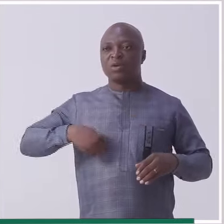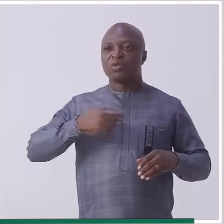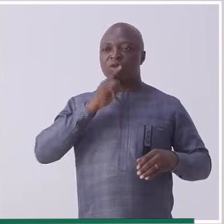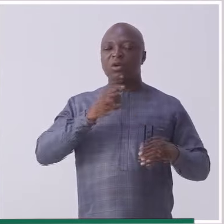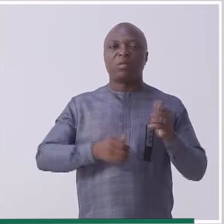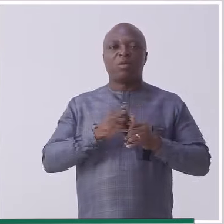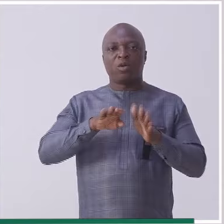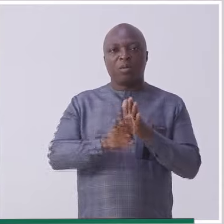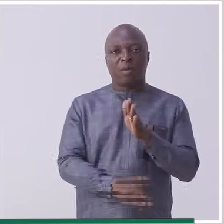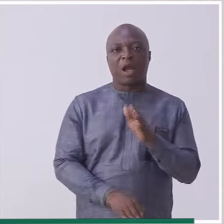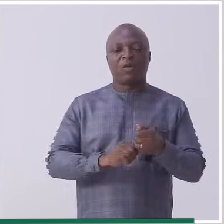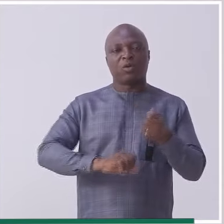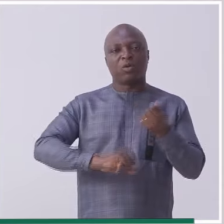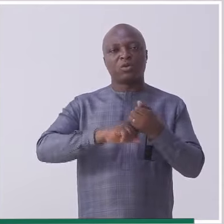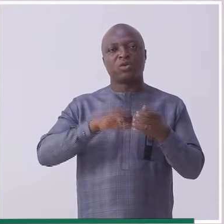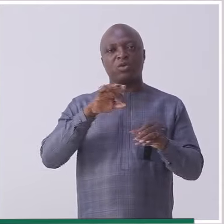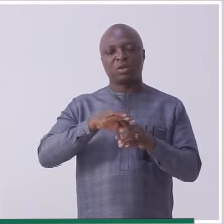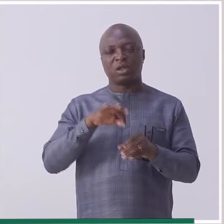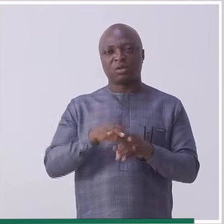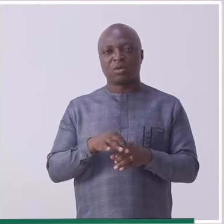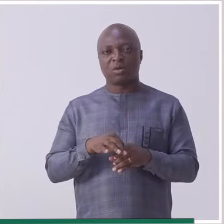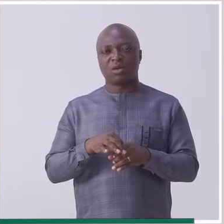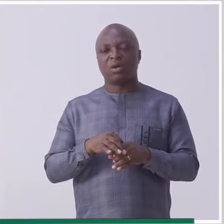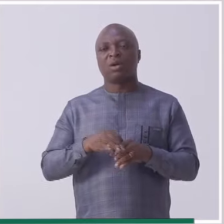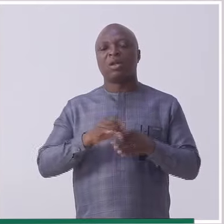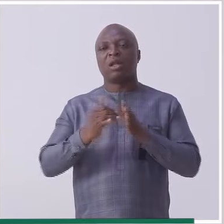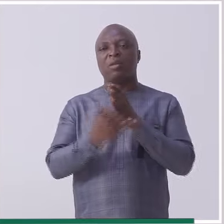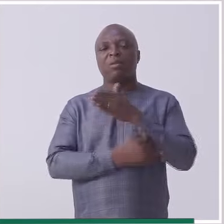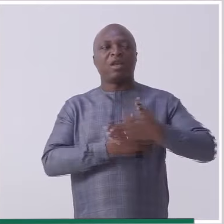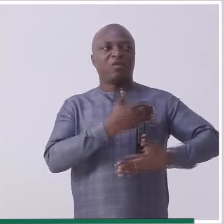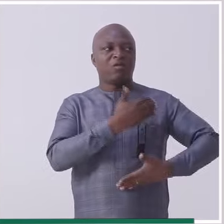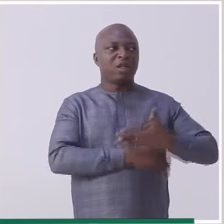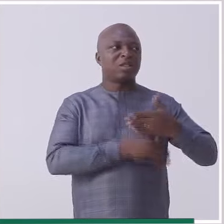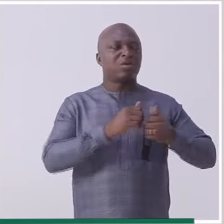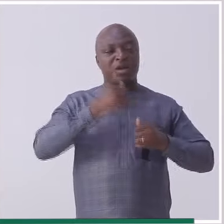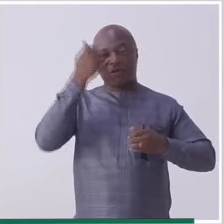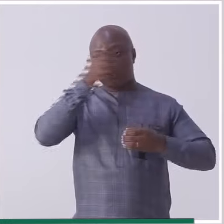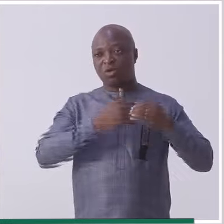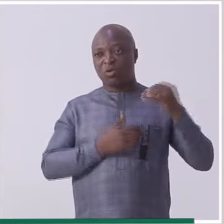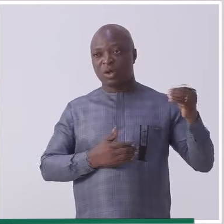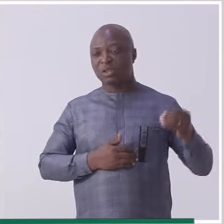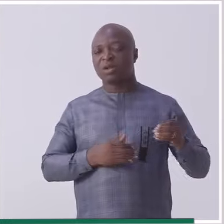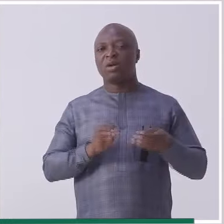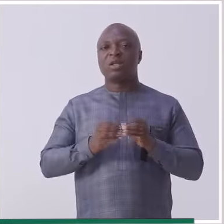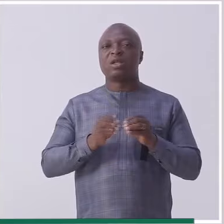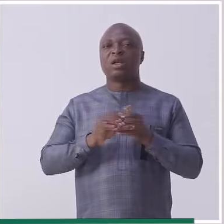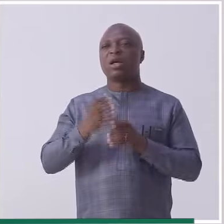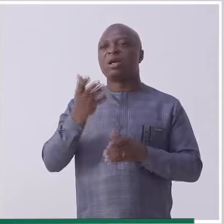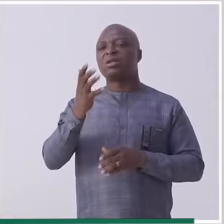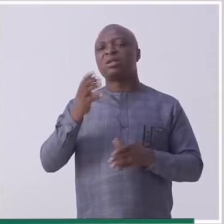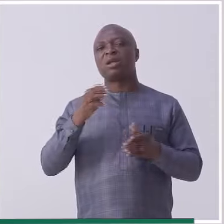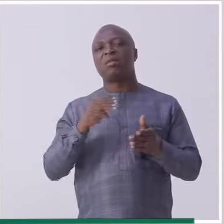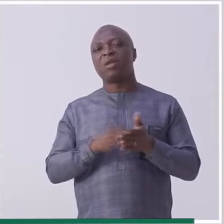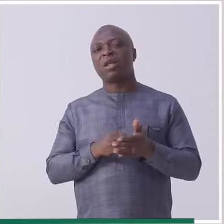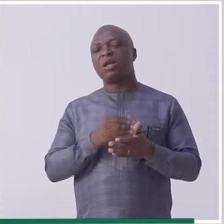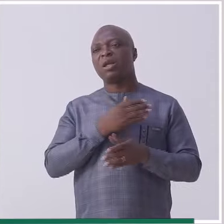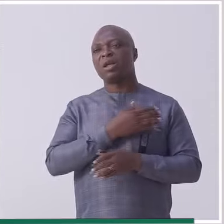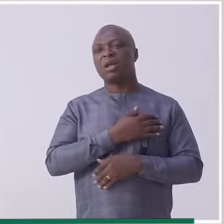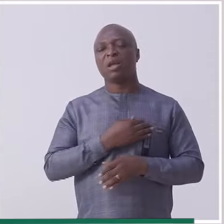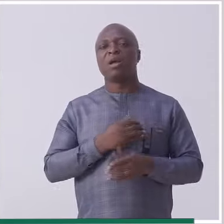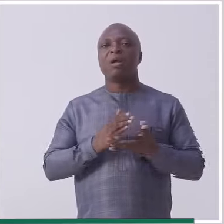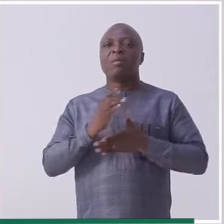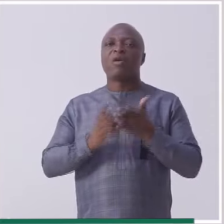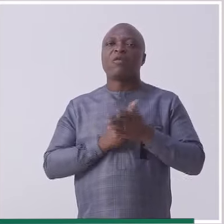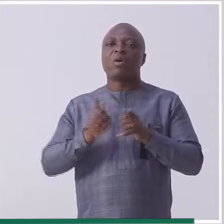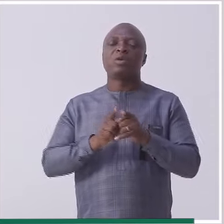bas en termes de cautionnement jusqu'à maintenant. Dans les pays voisins de la sous-région, allez, les chiffres vont entre 500 000 et